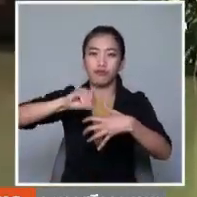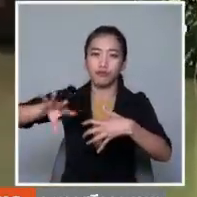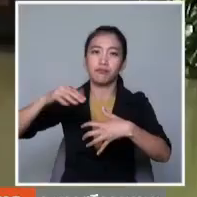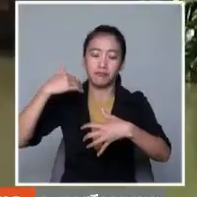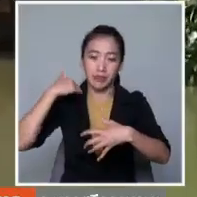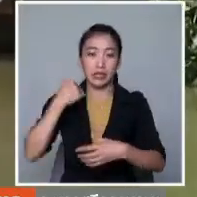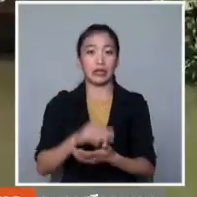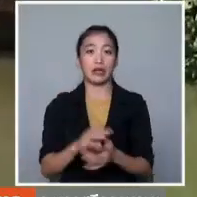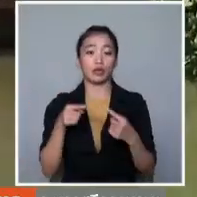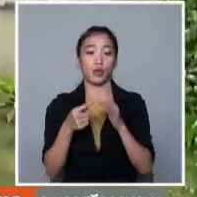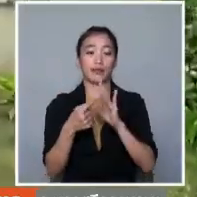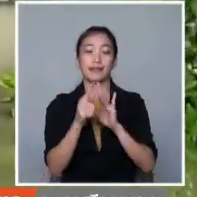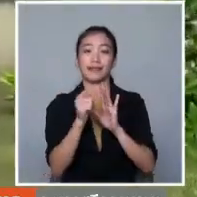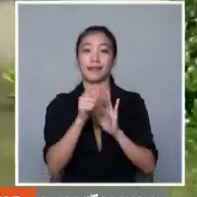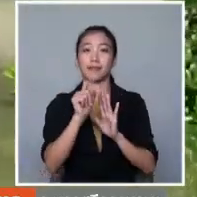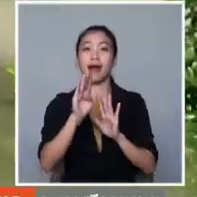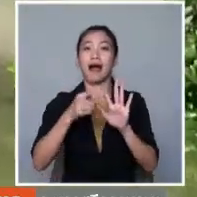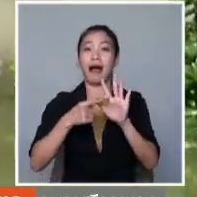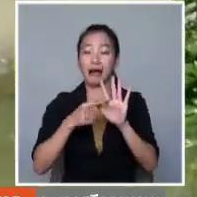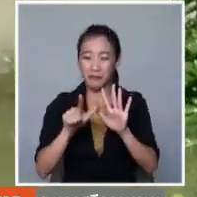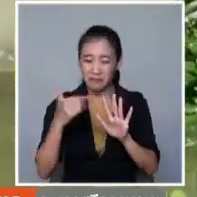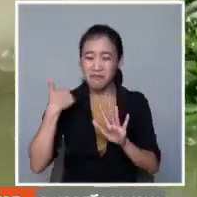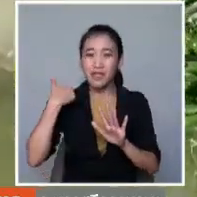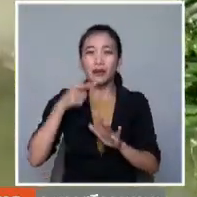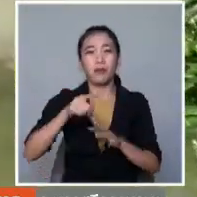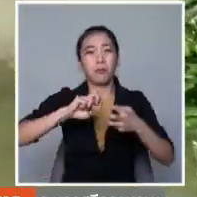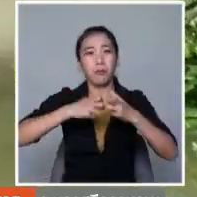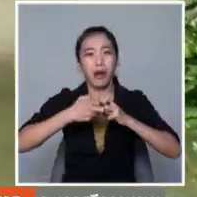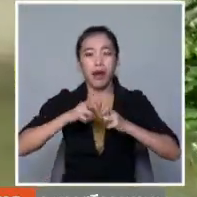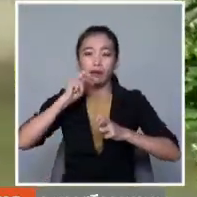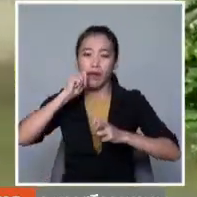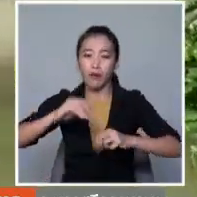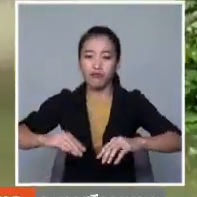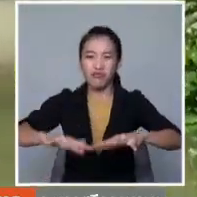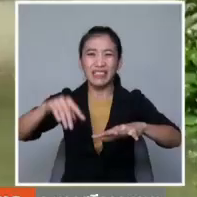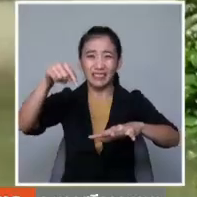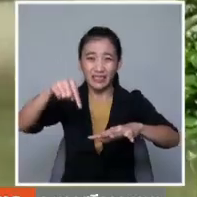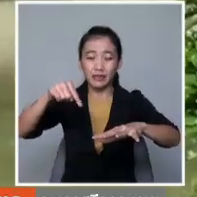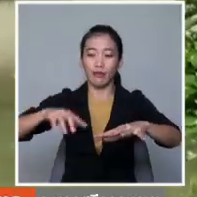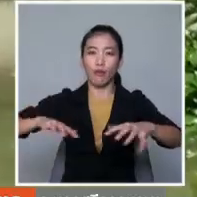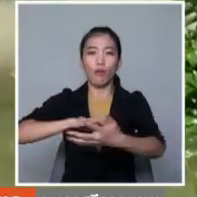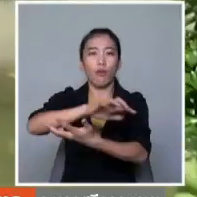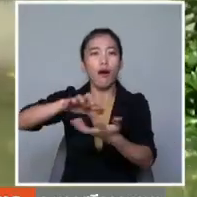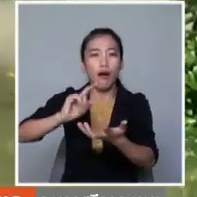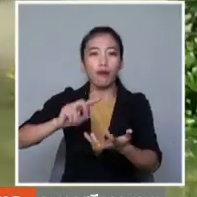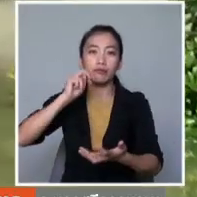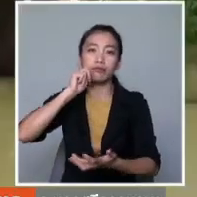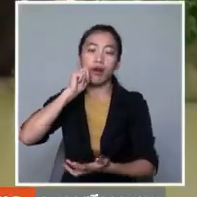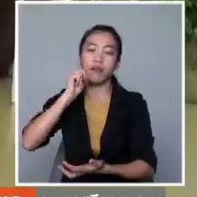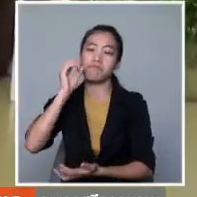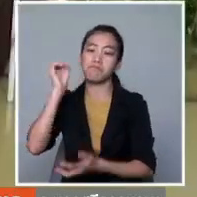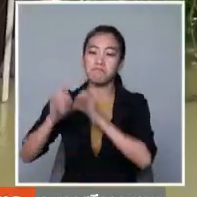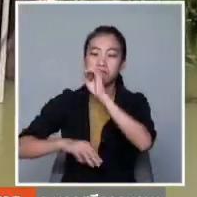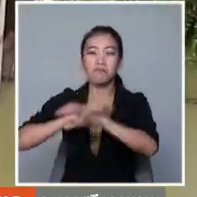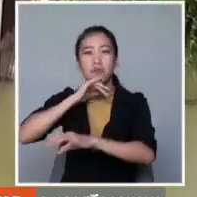ชก็เต็มไปด้วยน้ำชักขยะที่เน่าเสียแล้วก็ท่วมขังไม่สามารถใช้การได้ค่ะขณะเดียวกัน